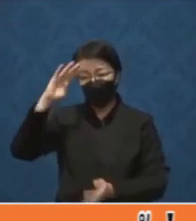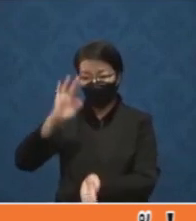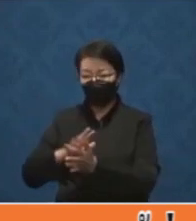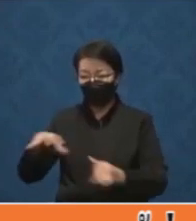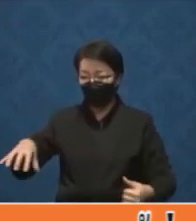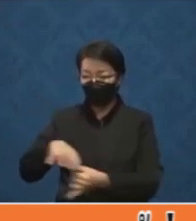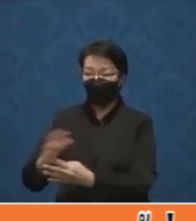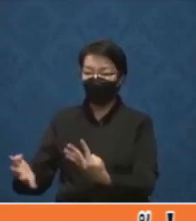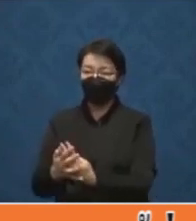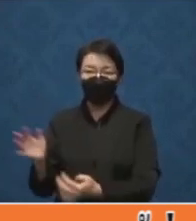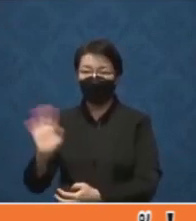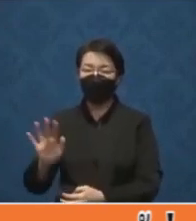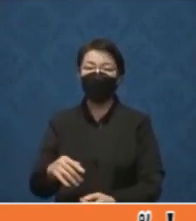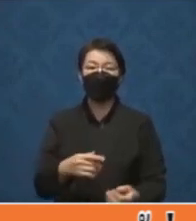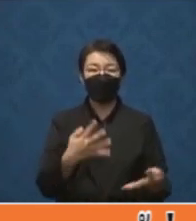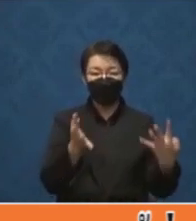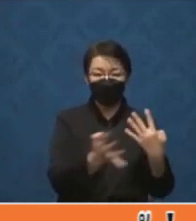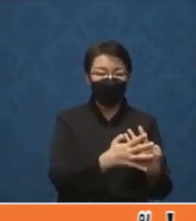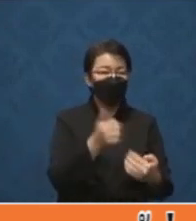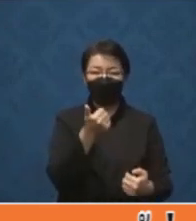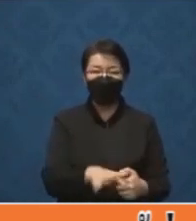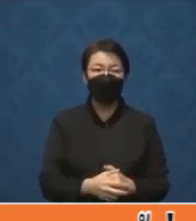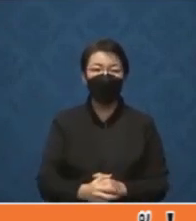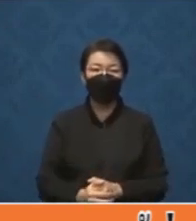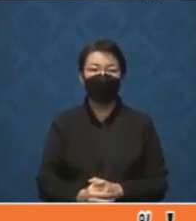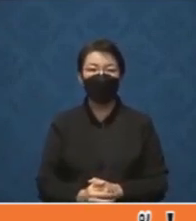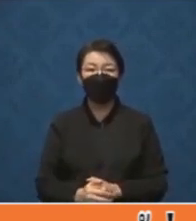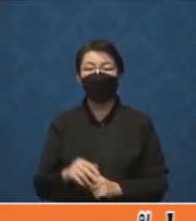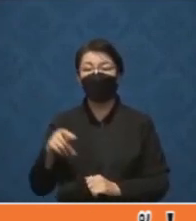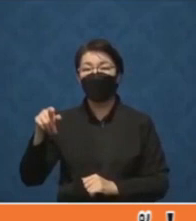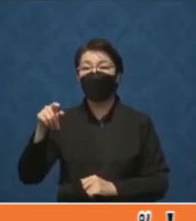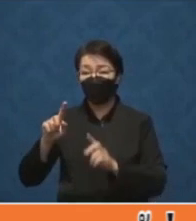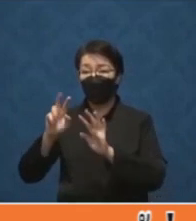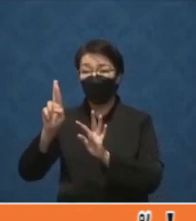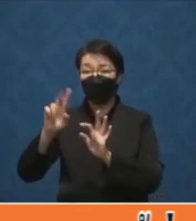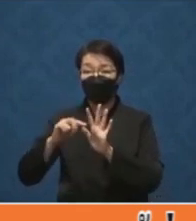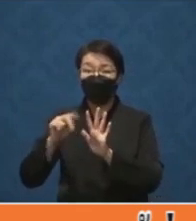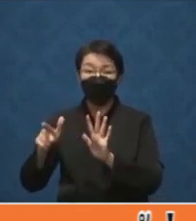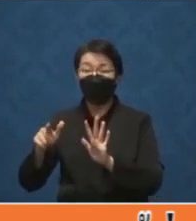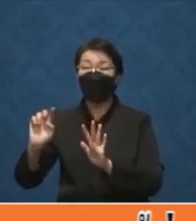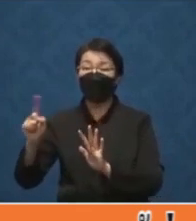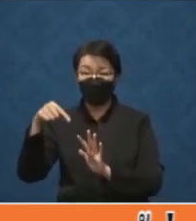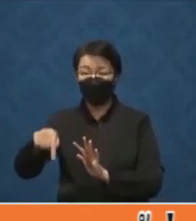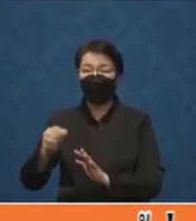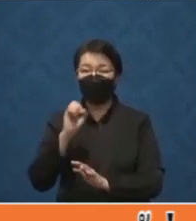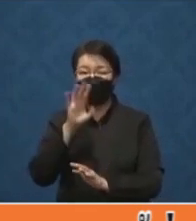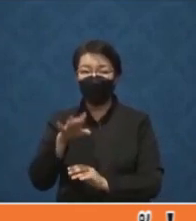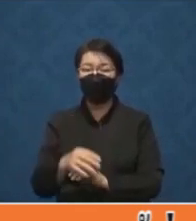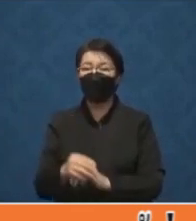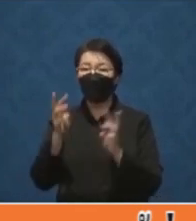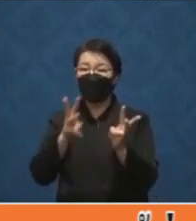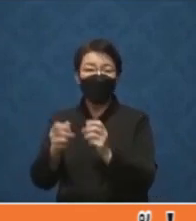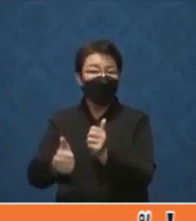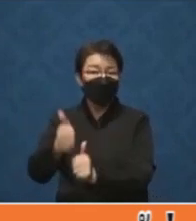านีตำรวจที่คุมขังทันทสถานหรือเรือนจำในร่างพ.ร.บ.ฉบับใหม่นี้เห็นว่ากระบ